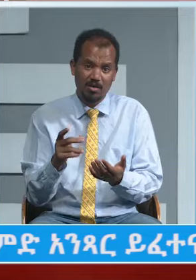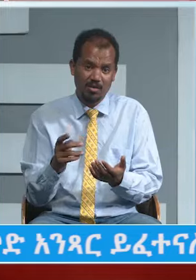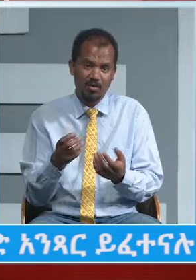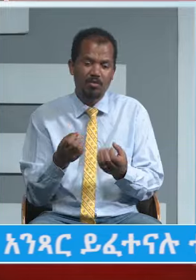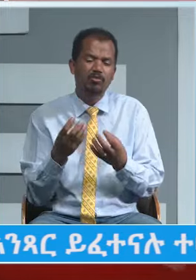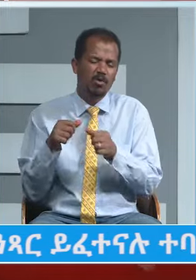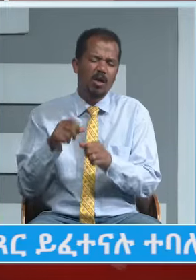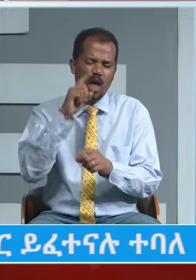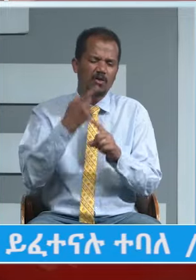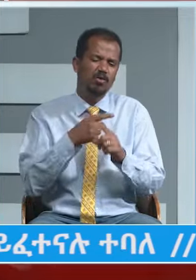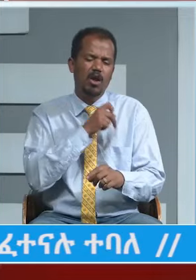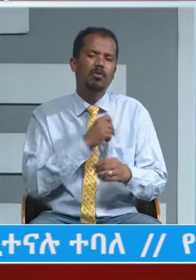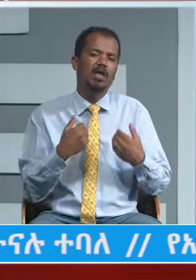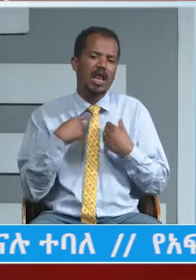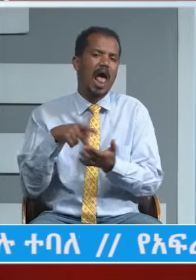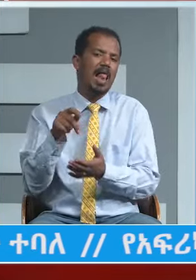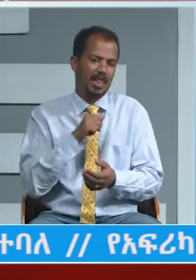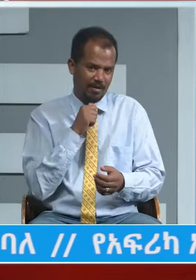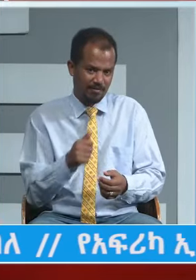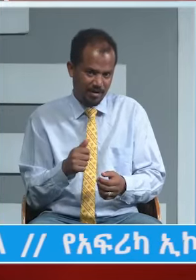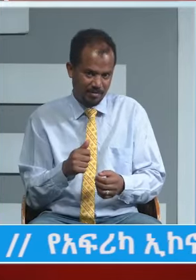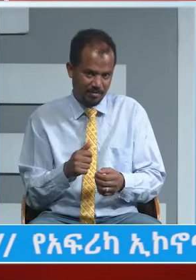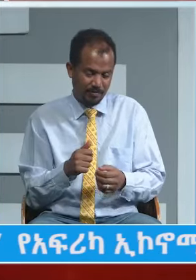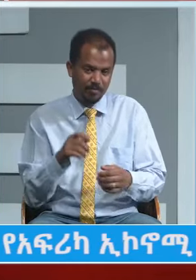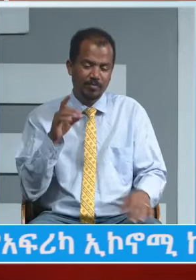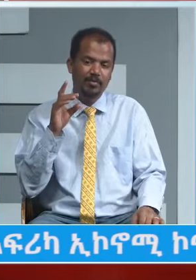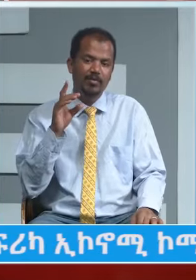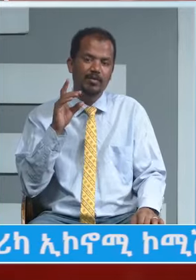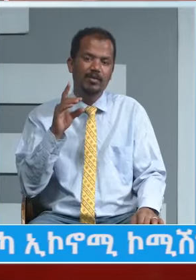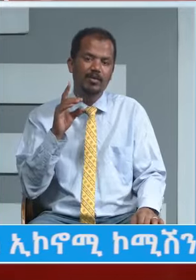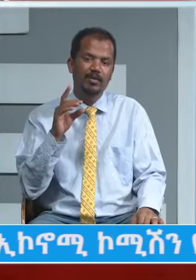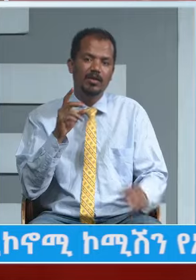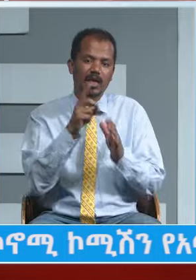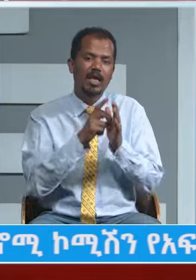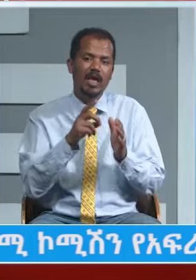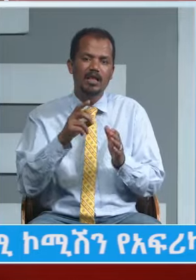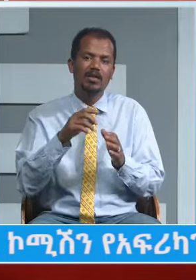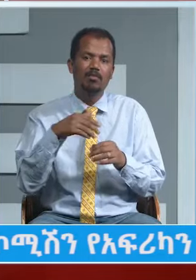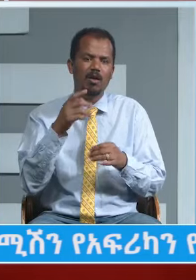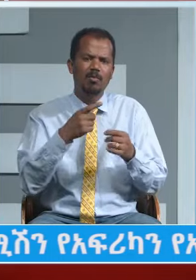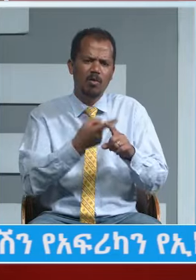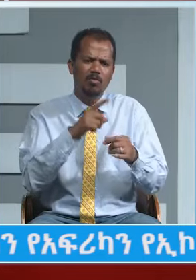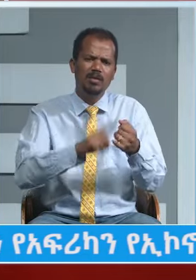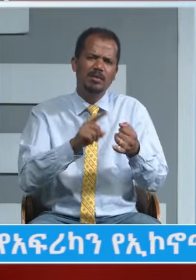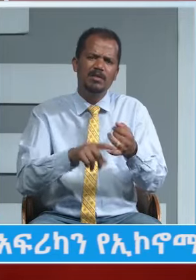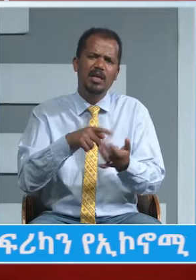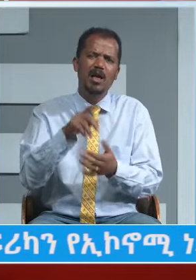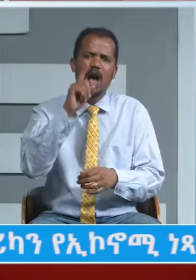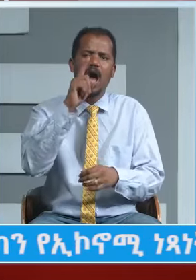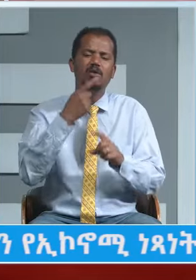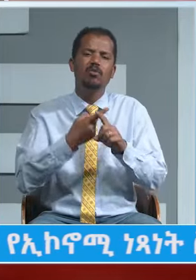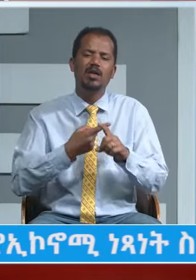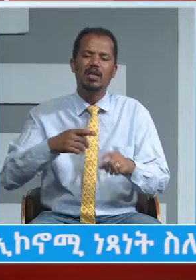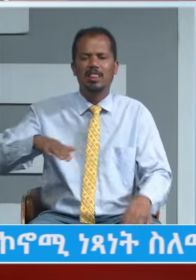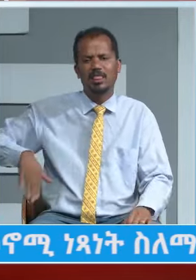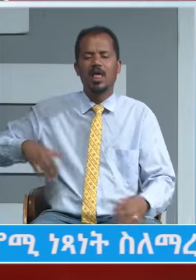ሆኖ የቆየ የአንድ ወር ደሞዝ አለ። ከዛ ውጭ ያለውን ከየከፊት በኋላ ግን በየወሩ መጨረሻ ይከፈላል። ግን አንድ ወር